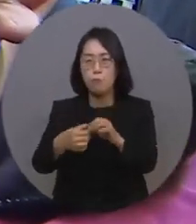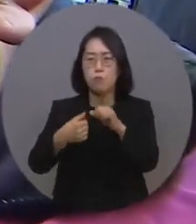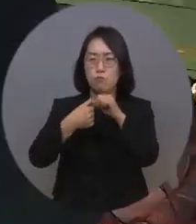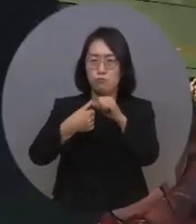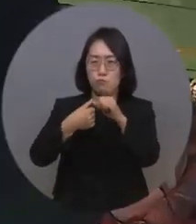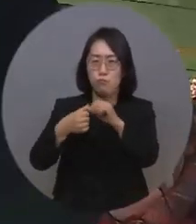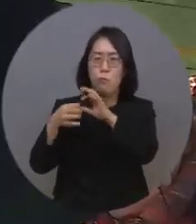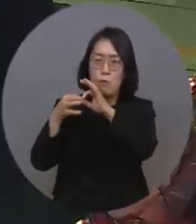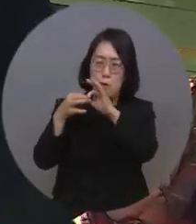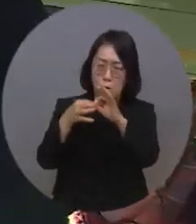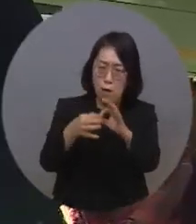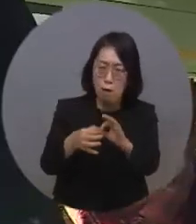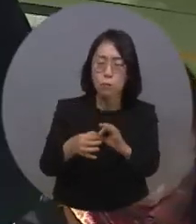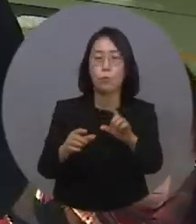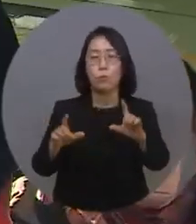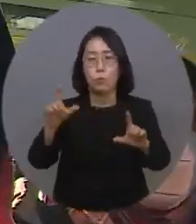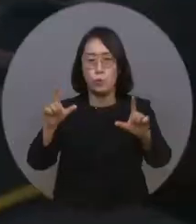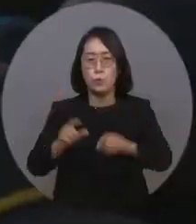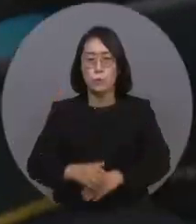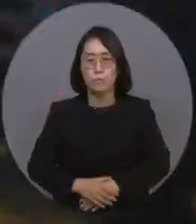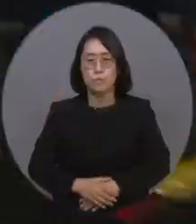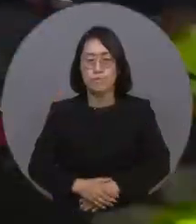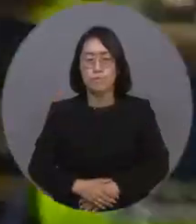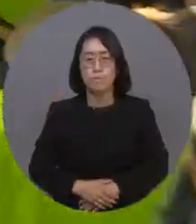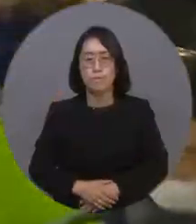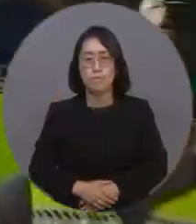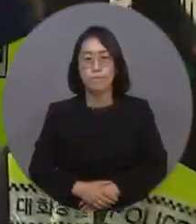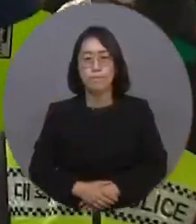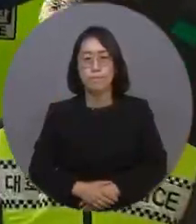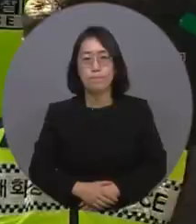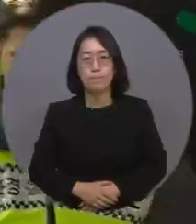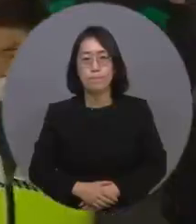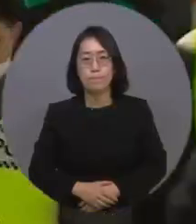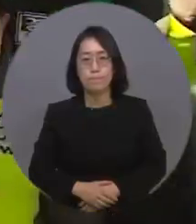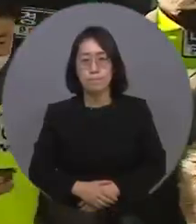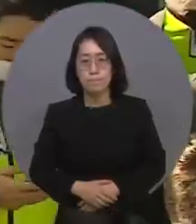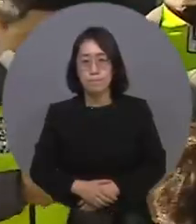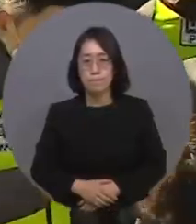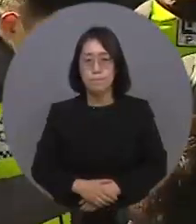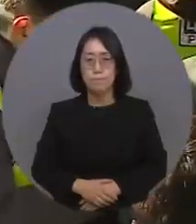충돌은 불가피할 것으로 전망됩니다. 복지TV 뉴스 박순종입니다.